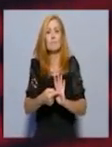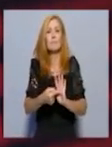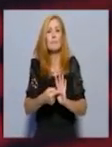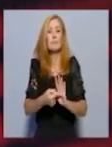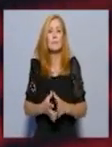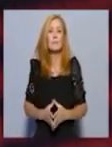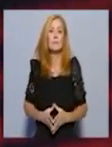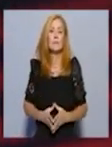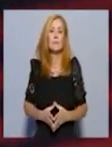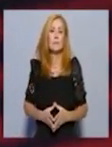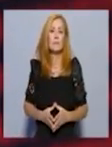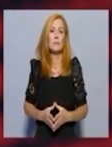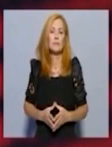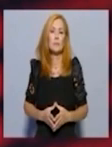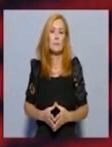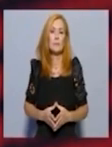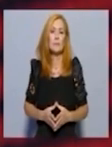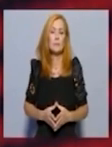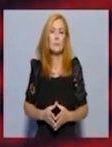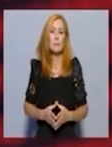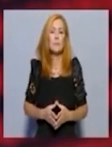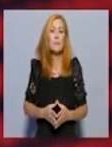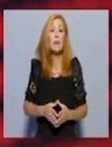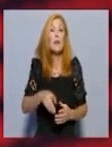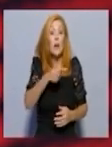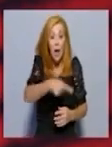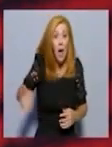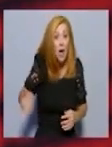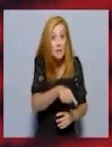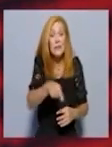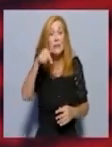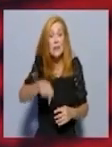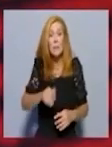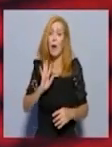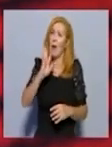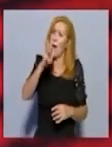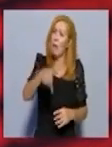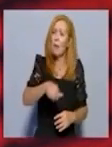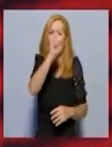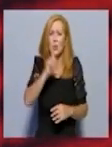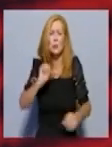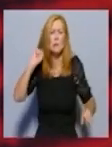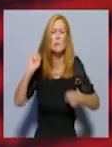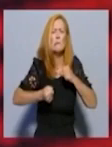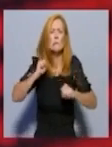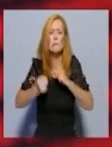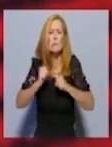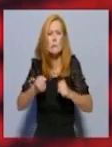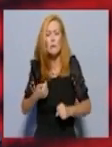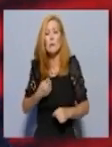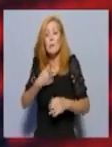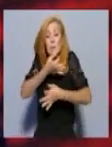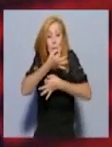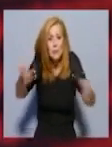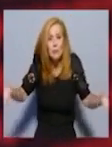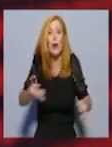την 85η Διεθνή Έκθεση Θεσσαλονίκης, επιλέγοντας να μην αναφερθεί εκτενώς στο εύρος των ζημιών στην ελληνική